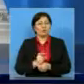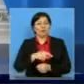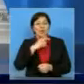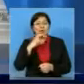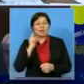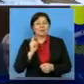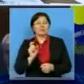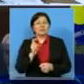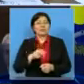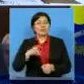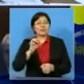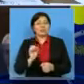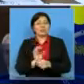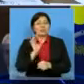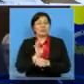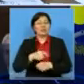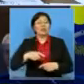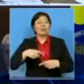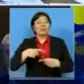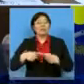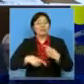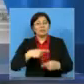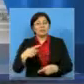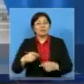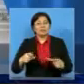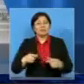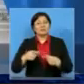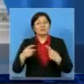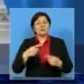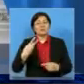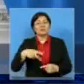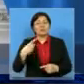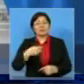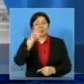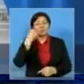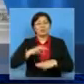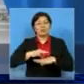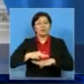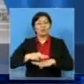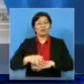Тәжікстанға өтті. Кеңестің келесі сессиясы 2021 жылы Тәжікстанда өтеді.